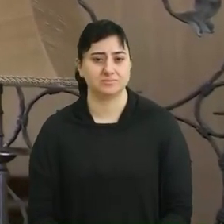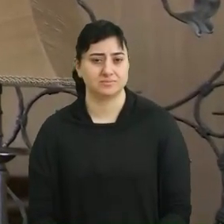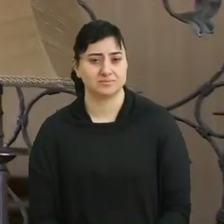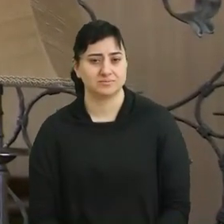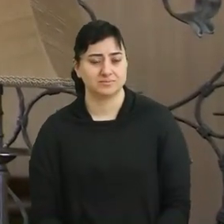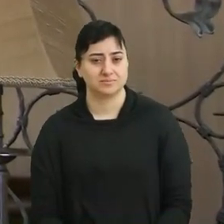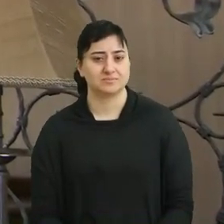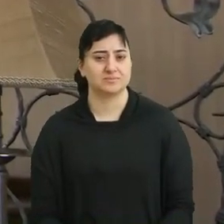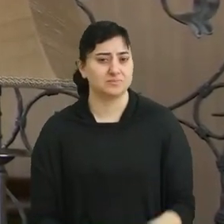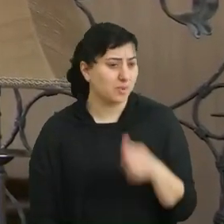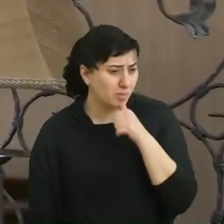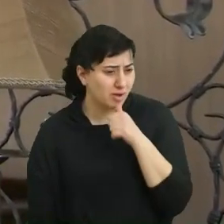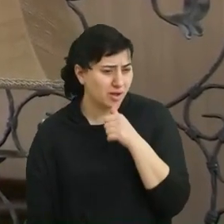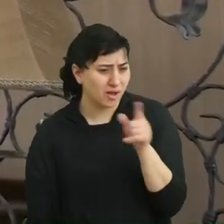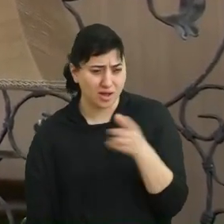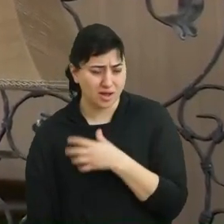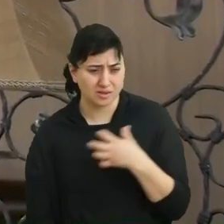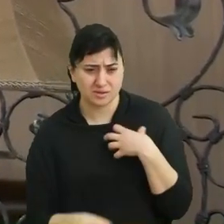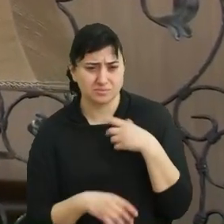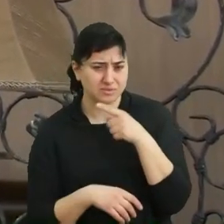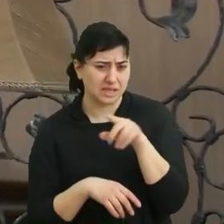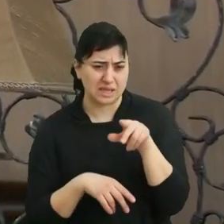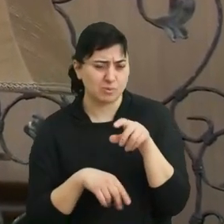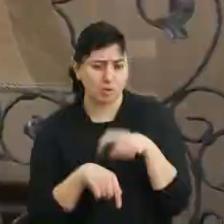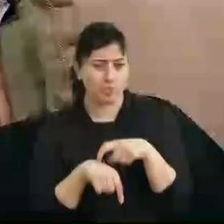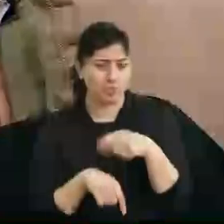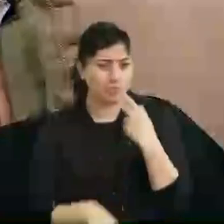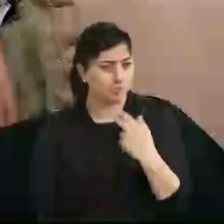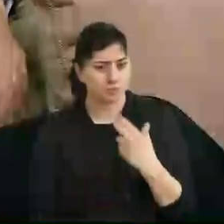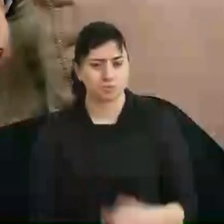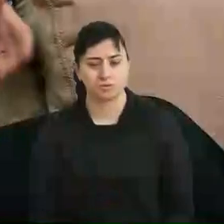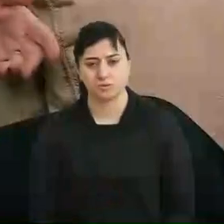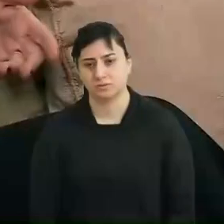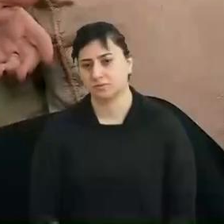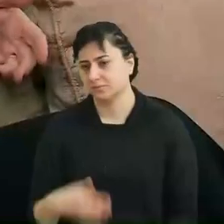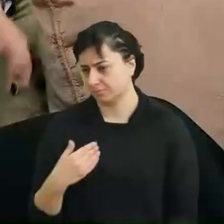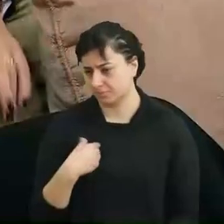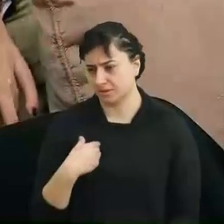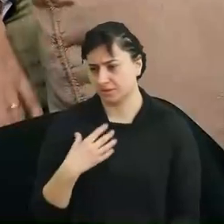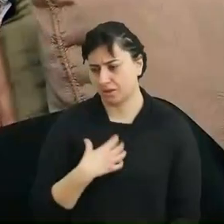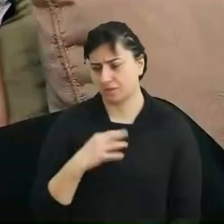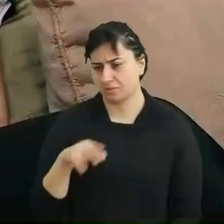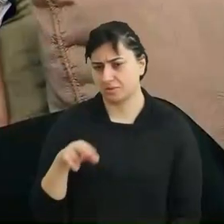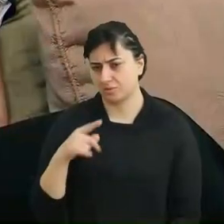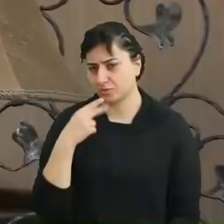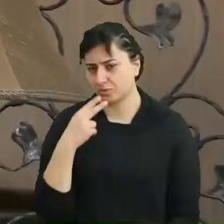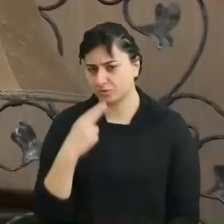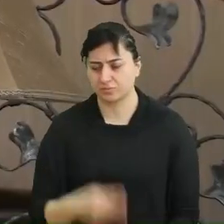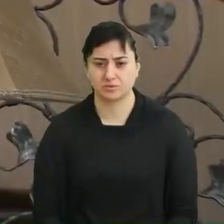Babişkocuğum. Anişkom niye senin gibi konuşuyor ya? Ben kendim gibi konuşuyorum